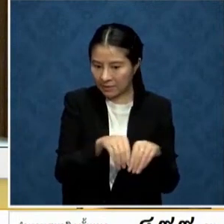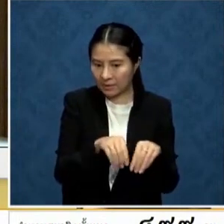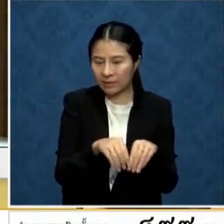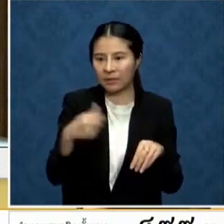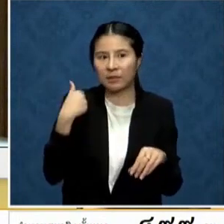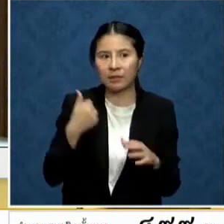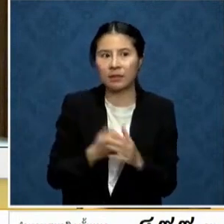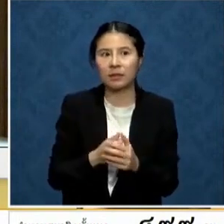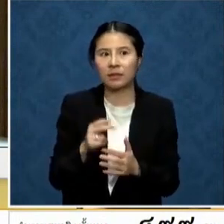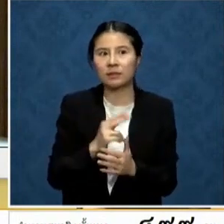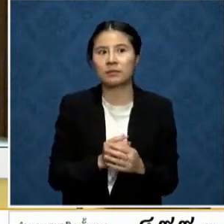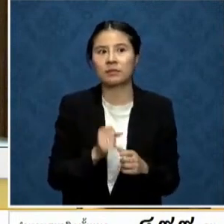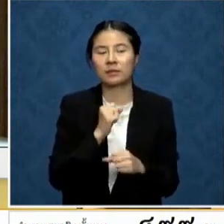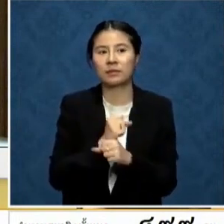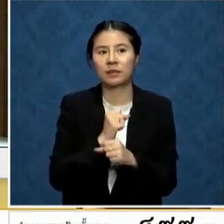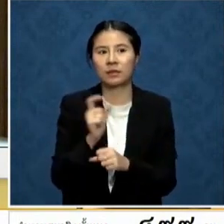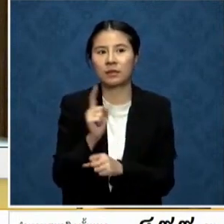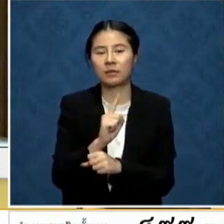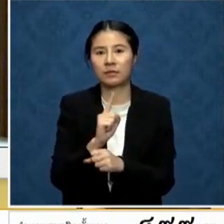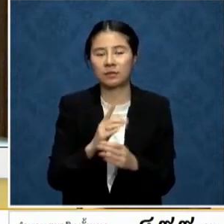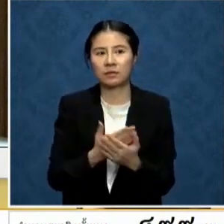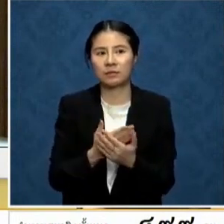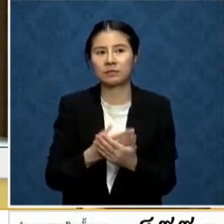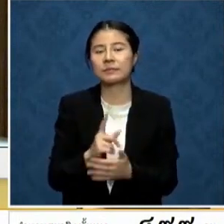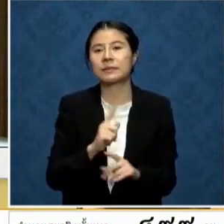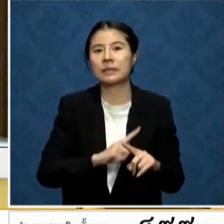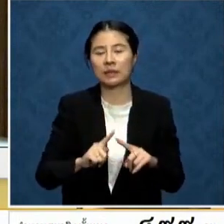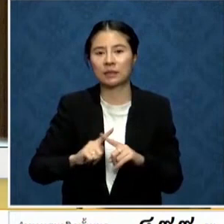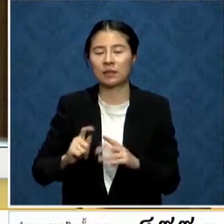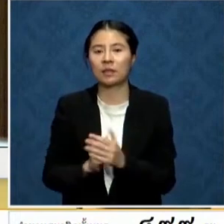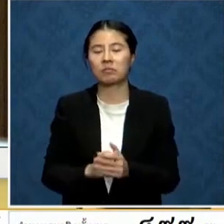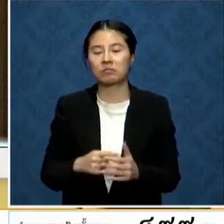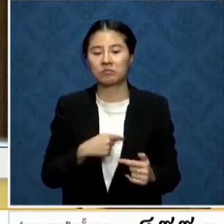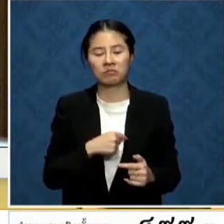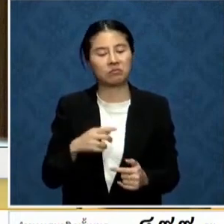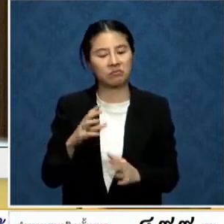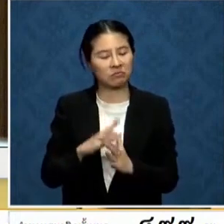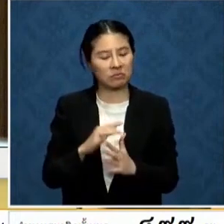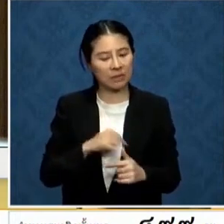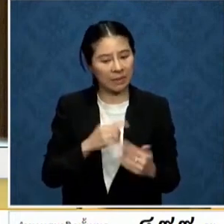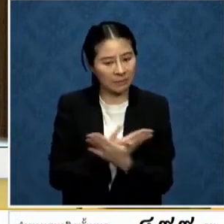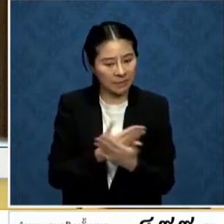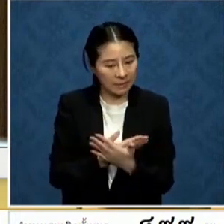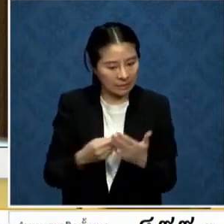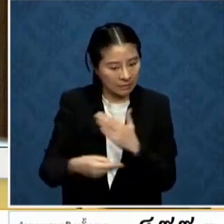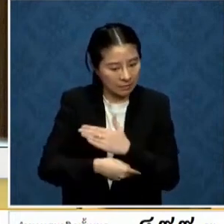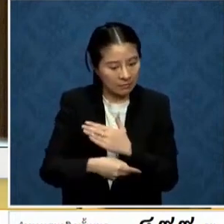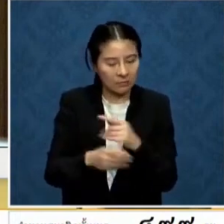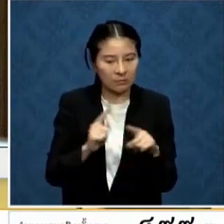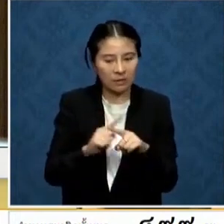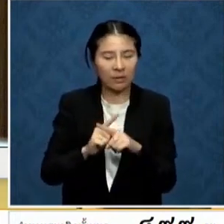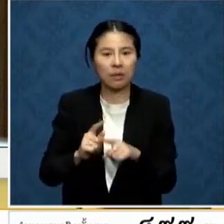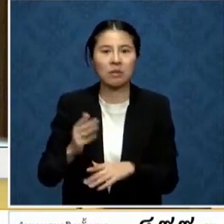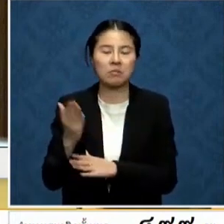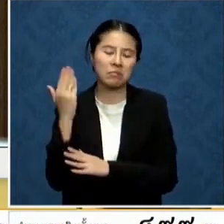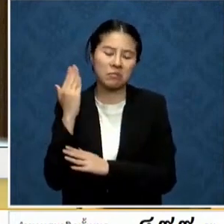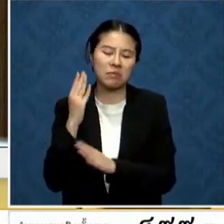เนี่ยก็อาจจะมีการใช้เอ่อการให้ประโยชน์อื่นใดนะครับเพื่อทำให้สมาชิกบางคนนั้นเปลี่ยนคะแนนเพื่อพลิกจากมติที่ก่อนหน้านี้เห็นด้วย